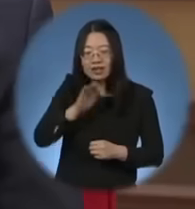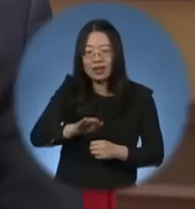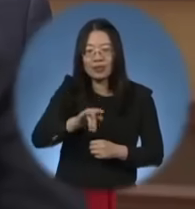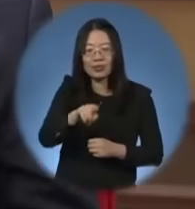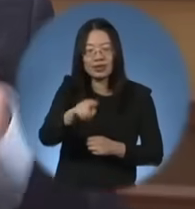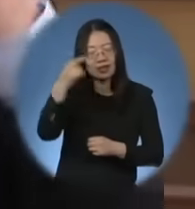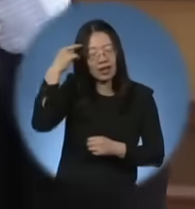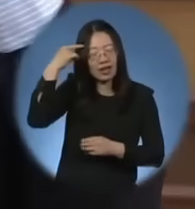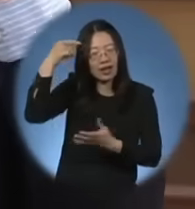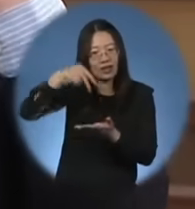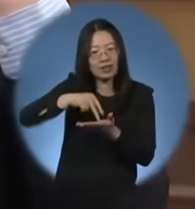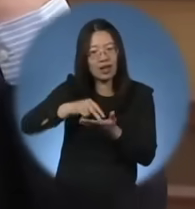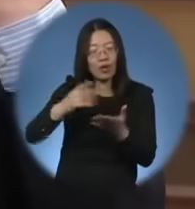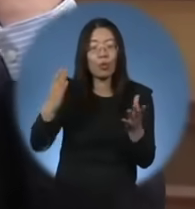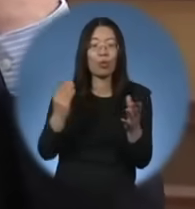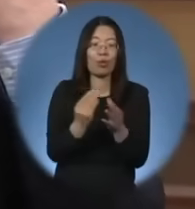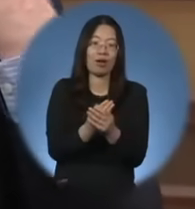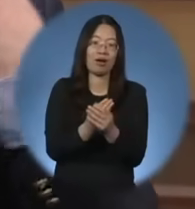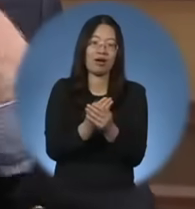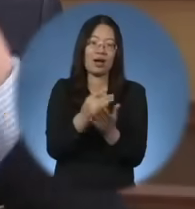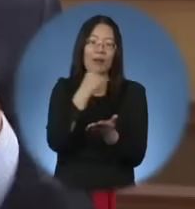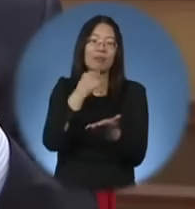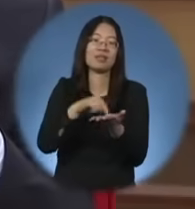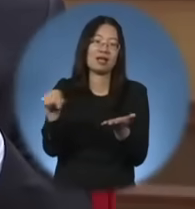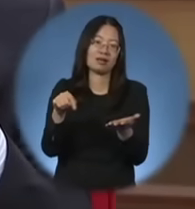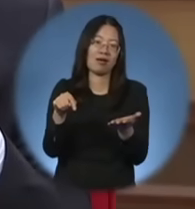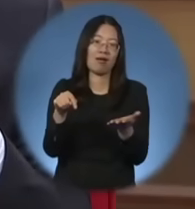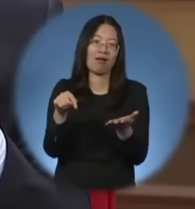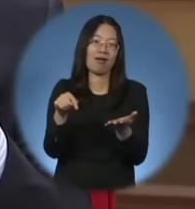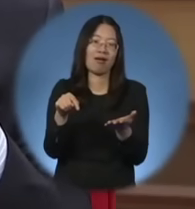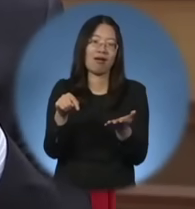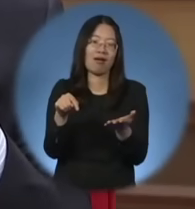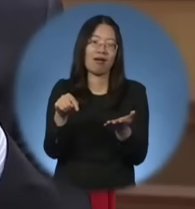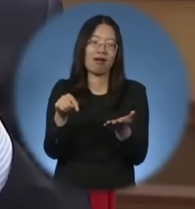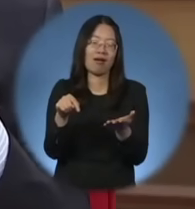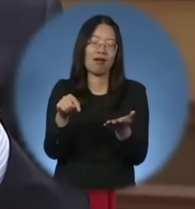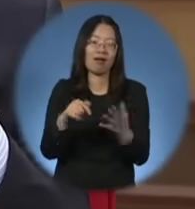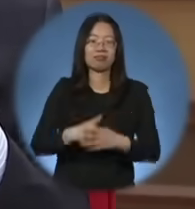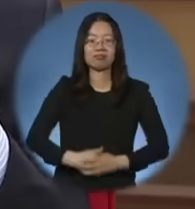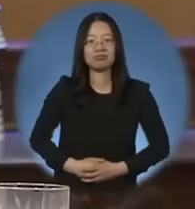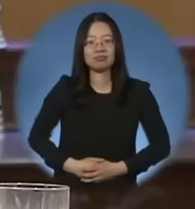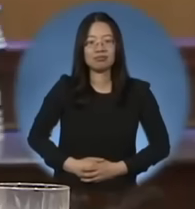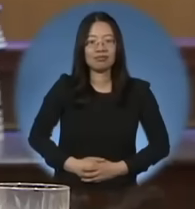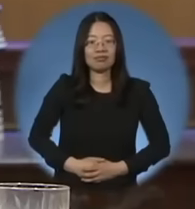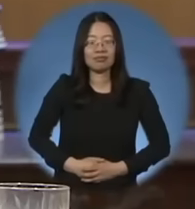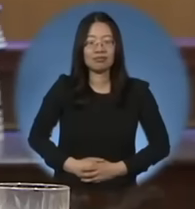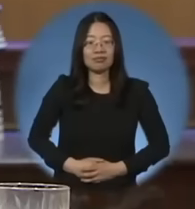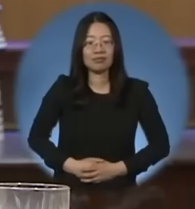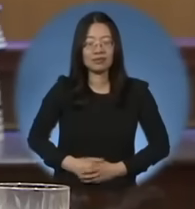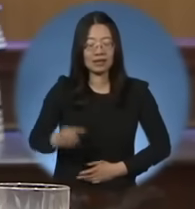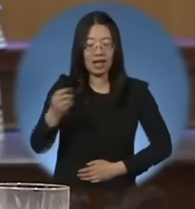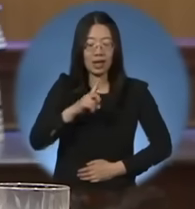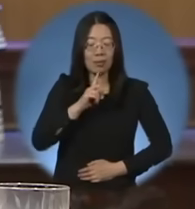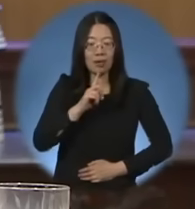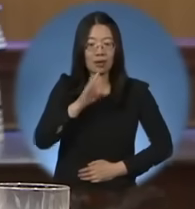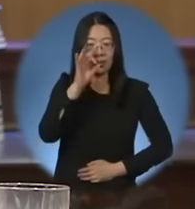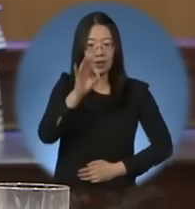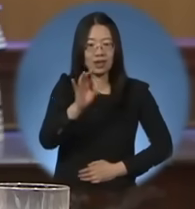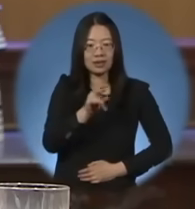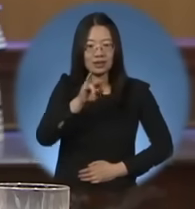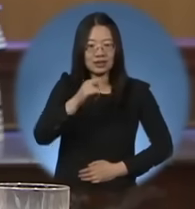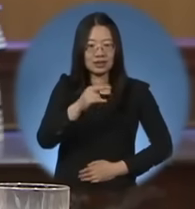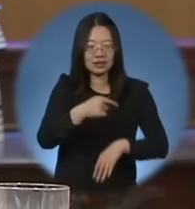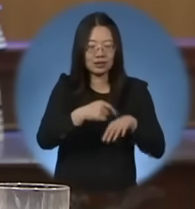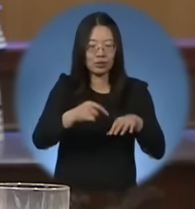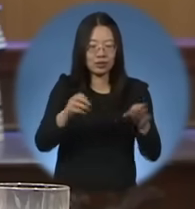근데 그 사람의 사거 방식이 완전히 피해자입니다 아하 그렇지 않아요 그냥 그다시 말하면 뭐